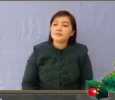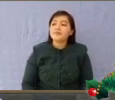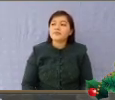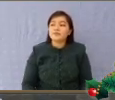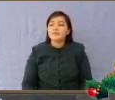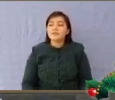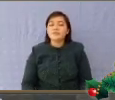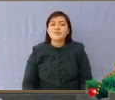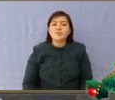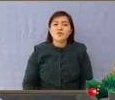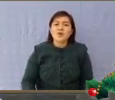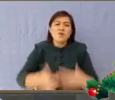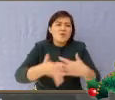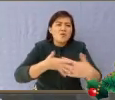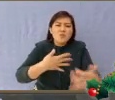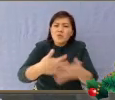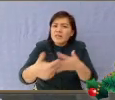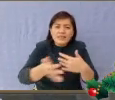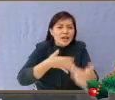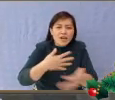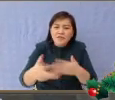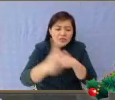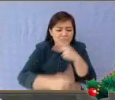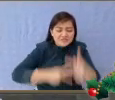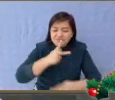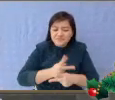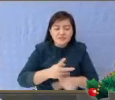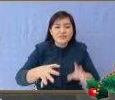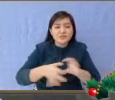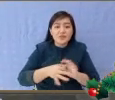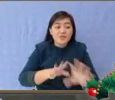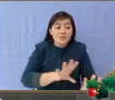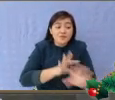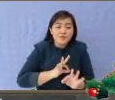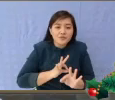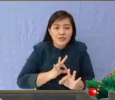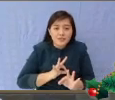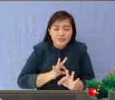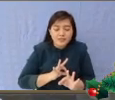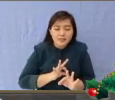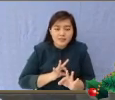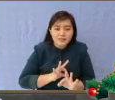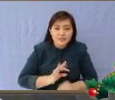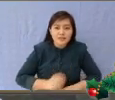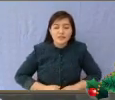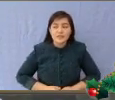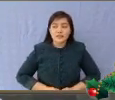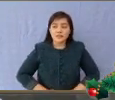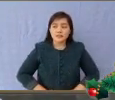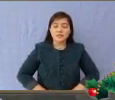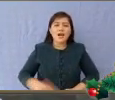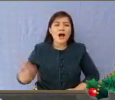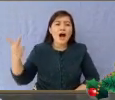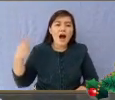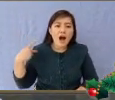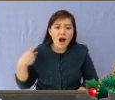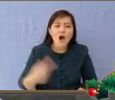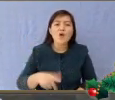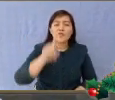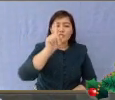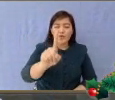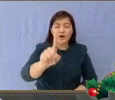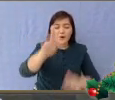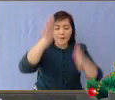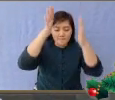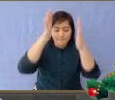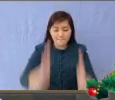fear na dinadanas mo ngayon, alam mo mga phobia na yan, kapatid. Nais ko pong sabihin sa inyo, there is a person who is a